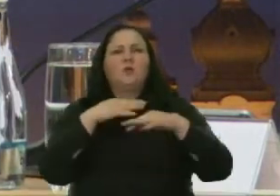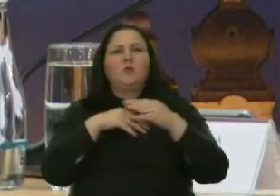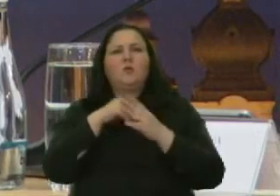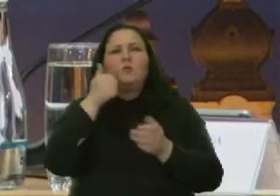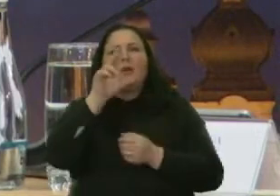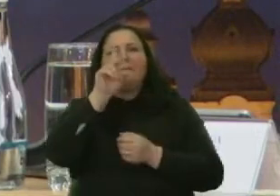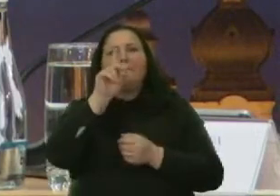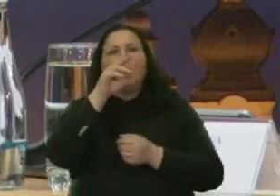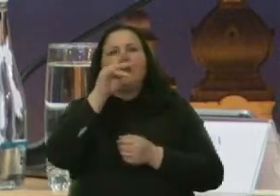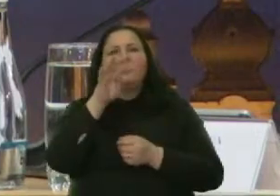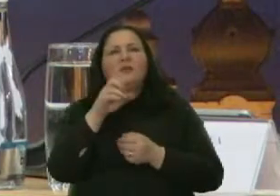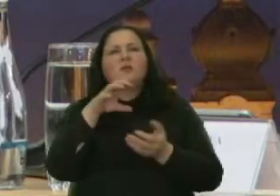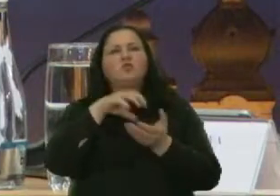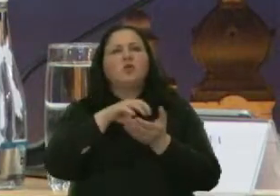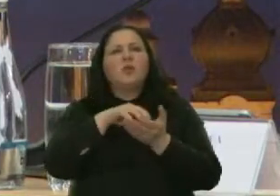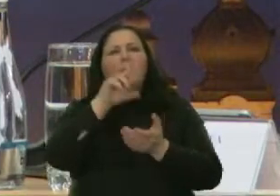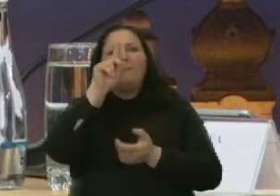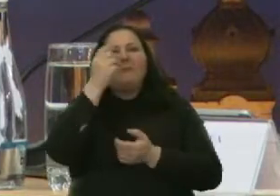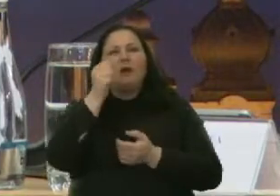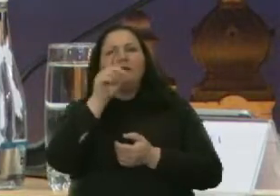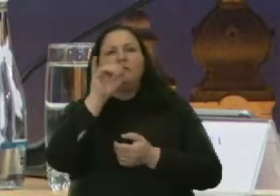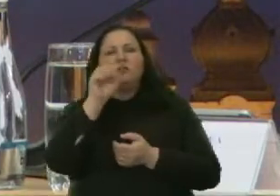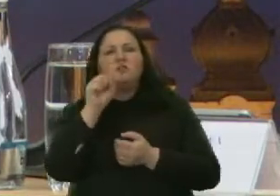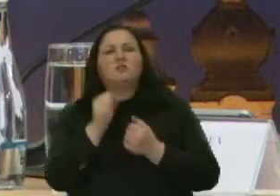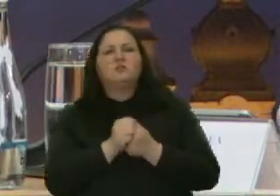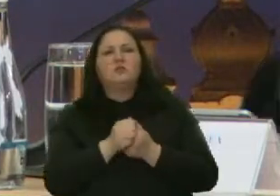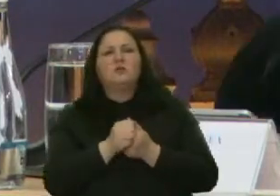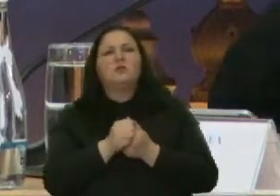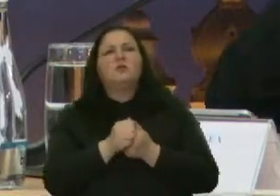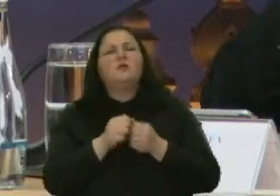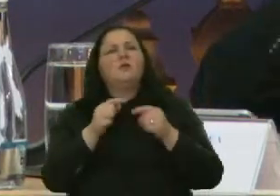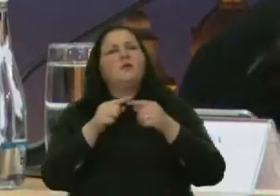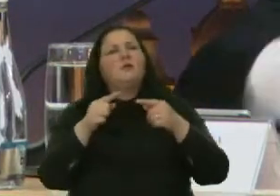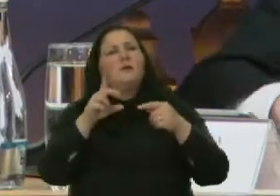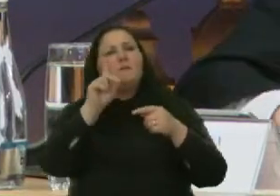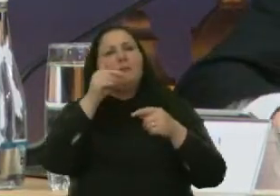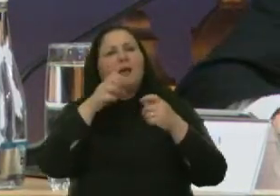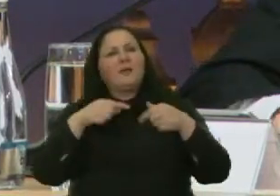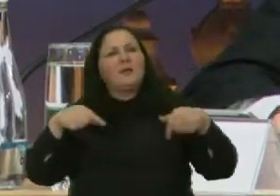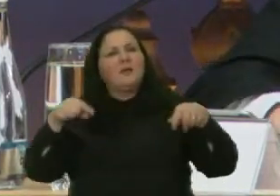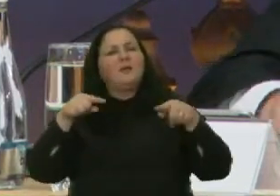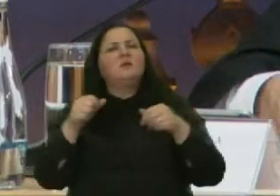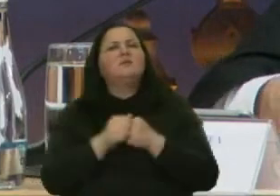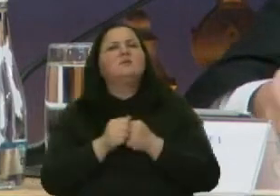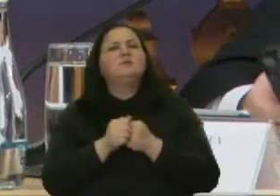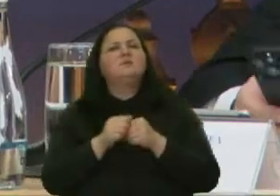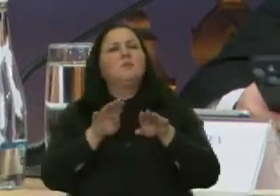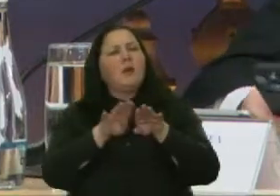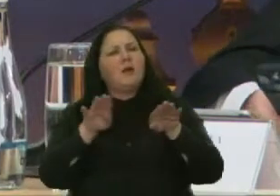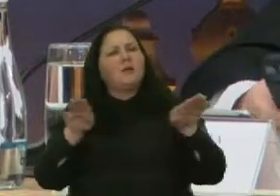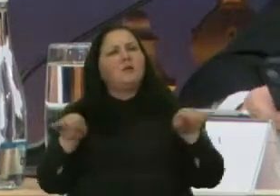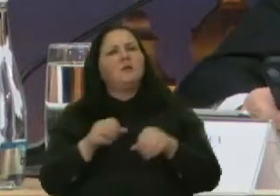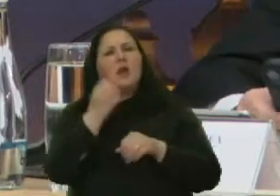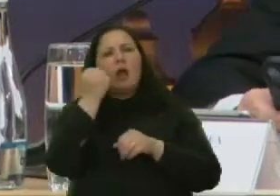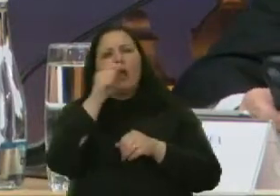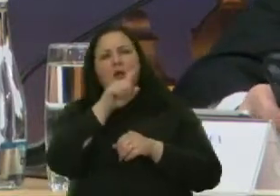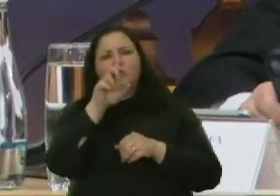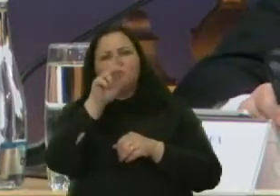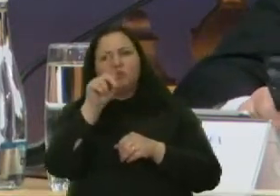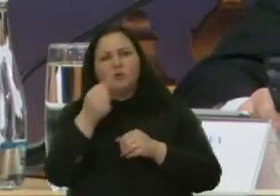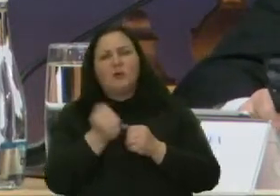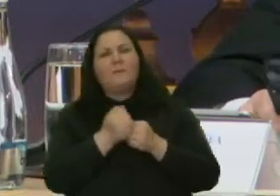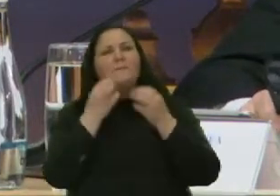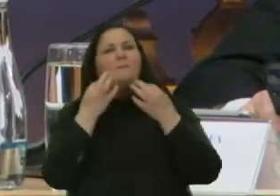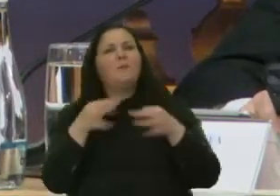zona Padiș ul parkingul modular în zona Azuga 1.3 modernizarea